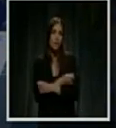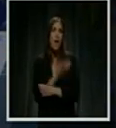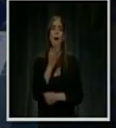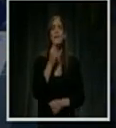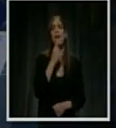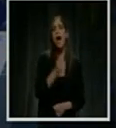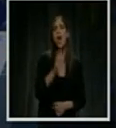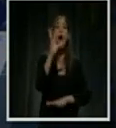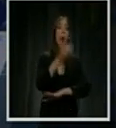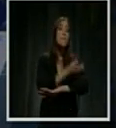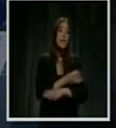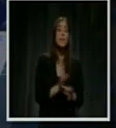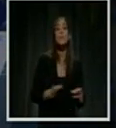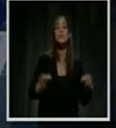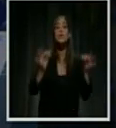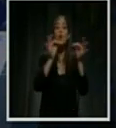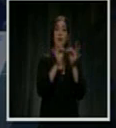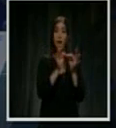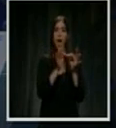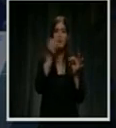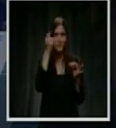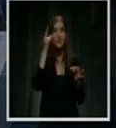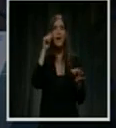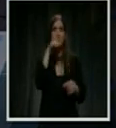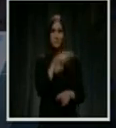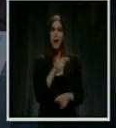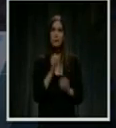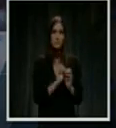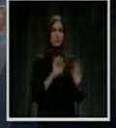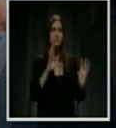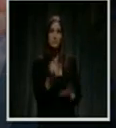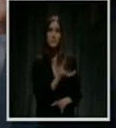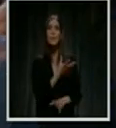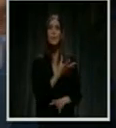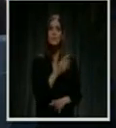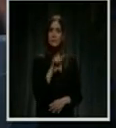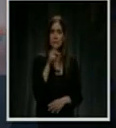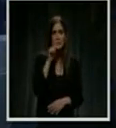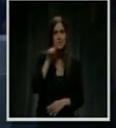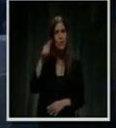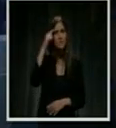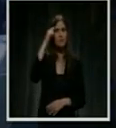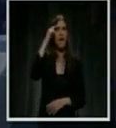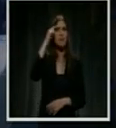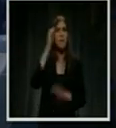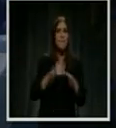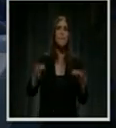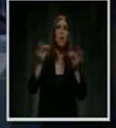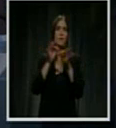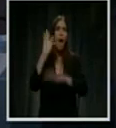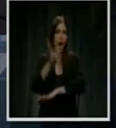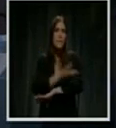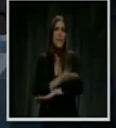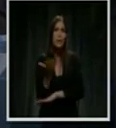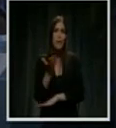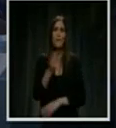jkun priorità. Tiftakruh dan il-billboard saret priorità l-ambjent, l-ambjent pajjiżna mhex għal quddiem jew mhex għal ura. L-ambjent